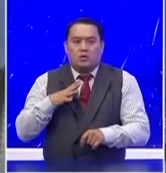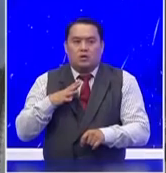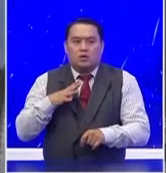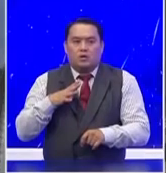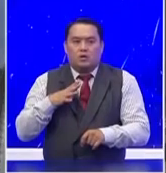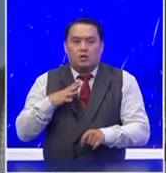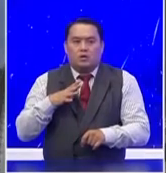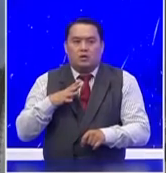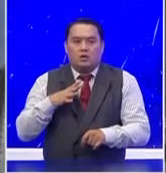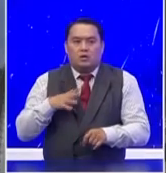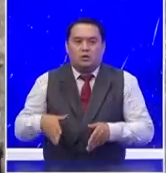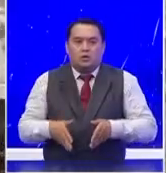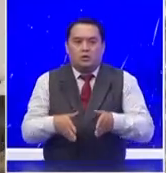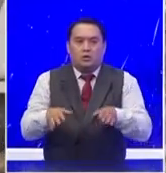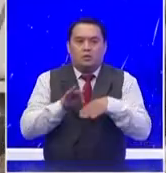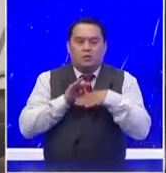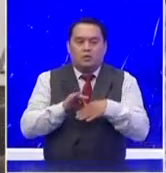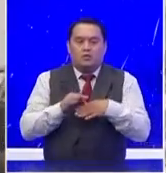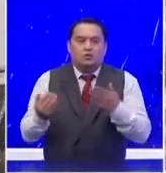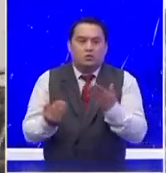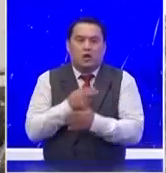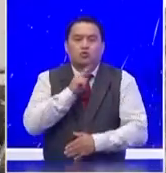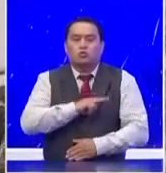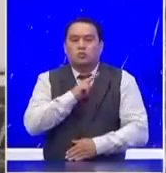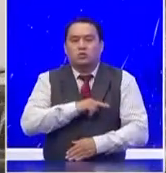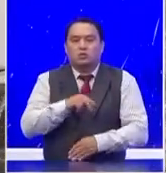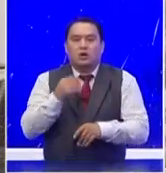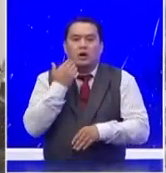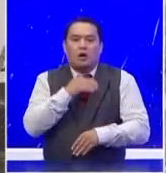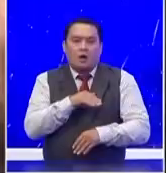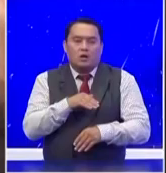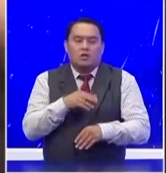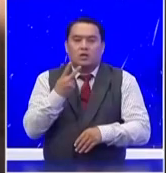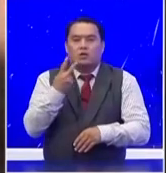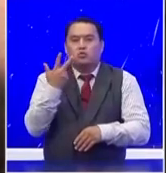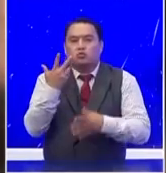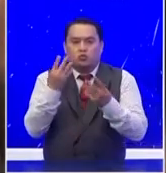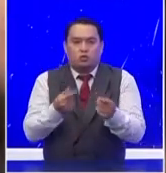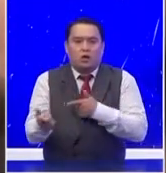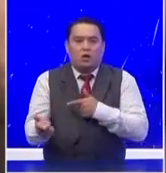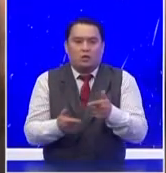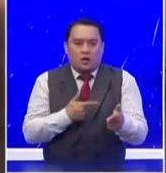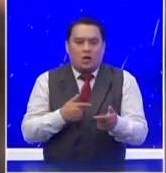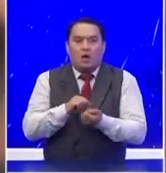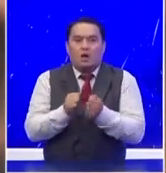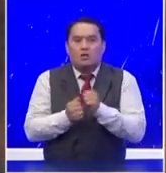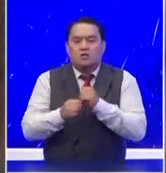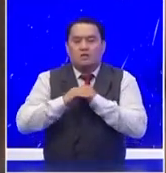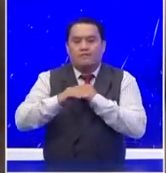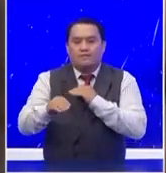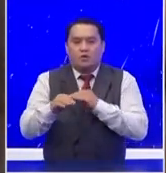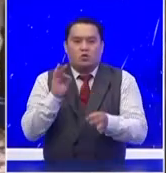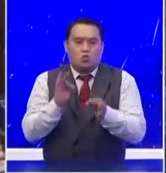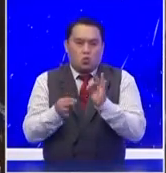өз деңгейінде жасалып жатыр. Жолдарды қайта жөндеу жұмыстарының сараптама қорытындысы 2-3 күнде дайын болады. Егер асфальт бөлшегі